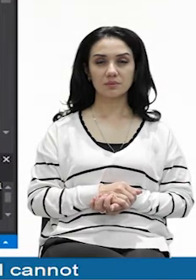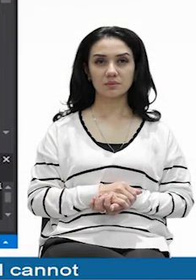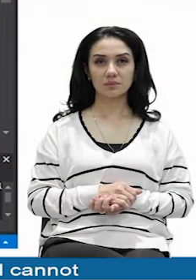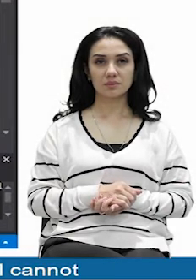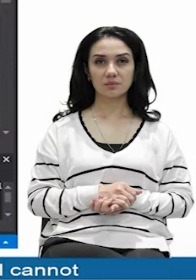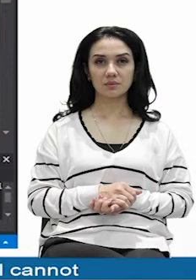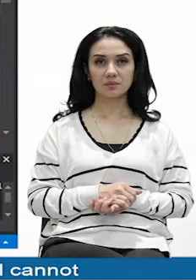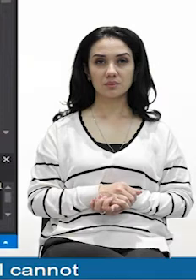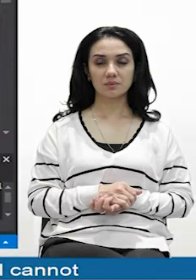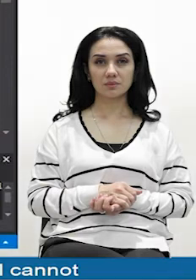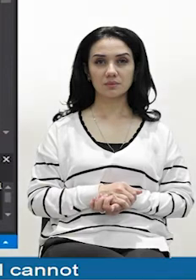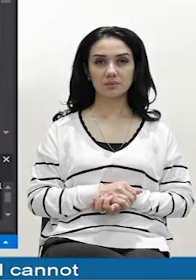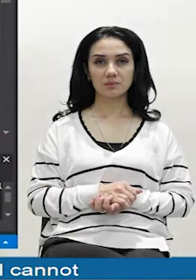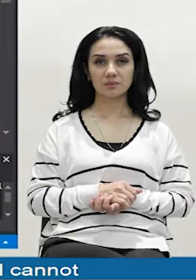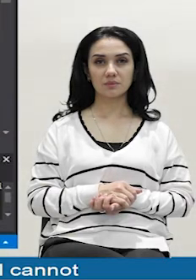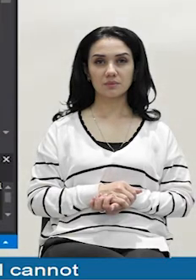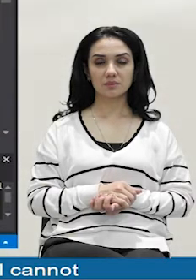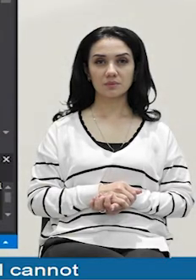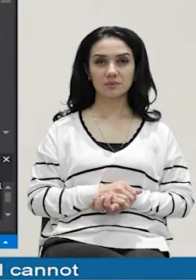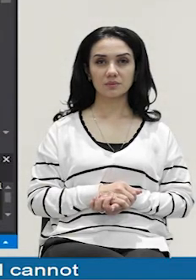Case 7'de.